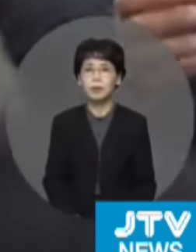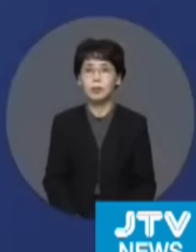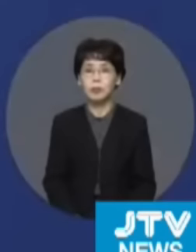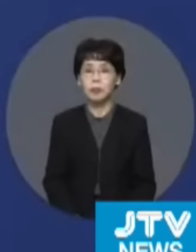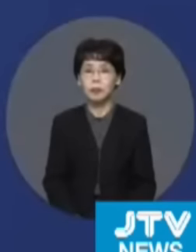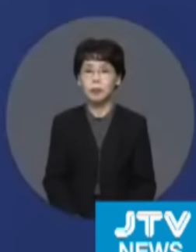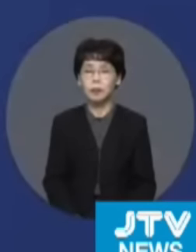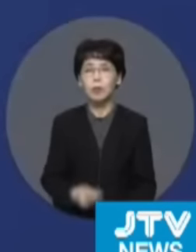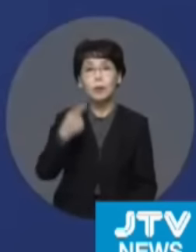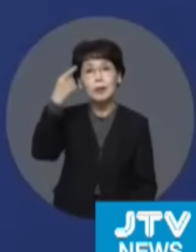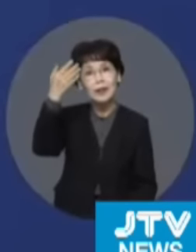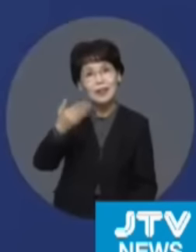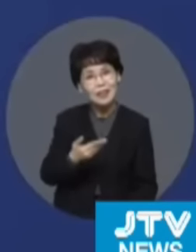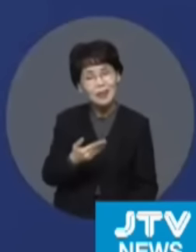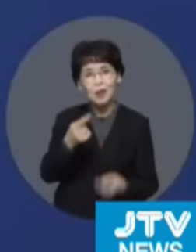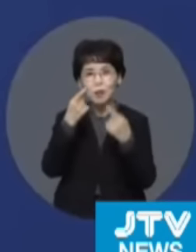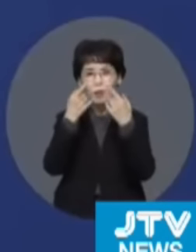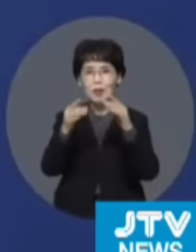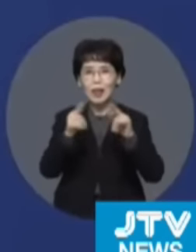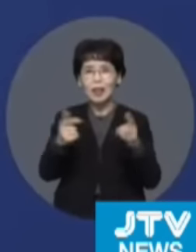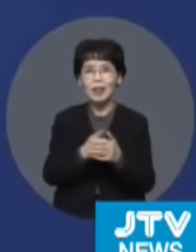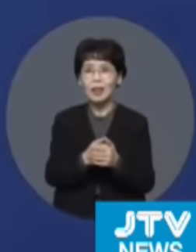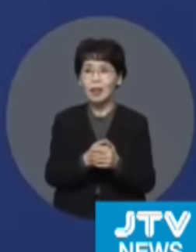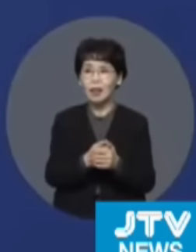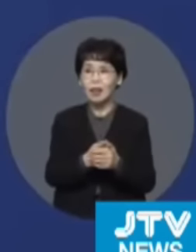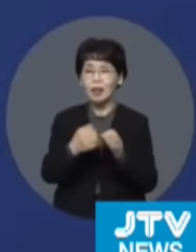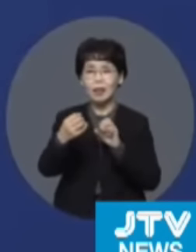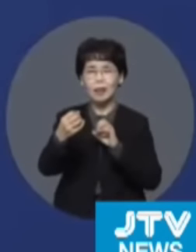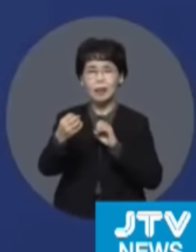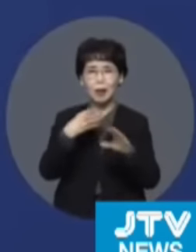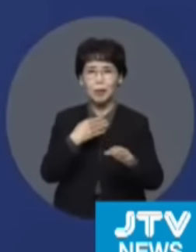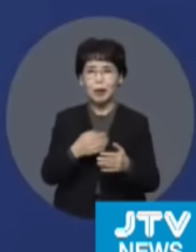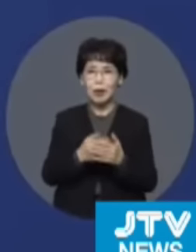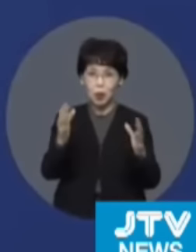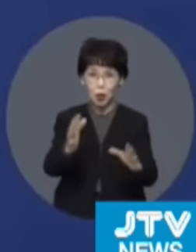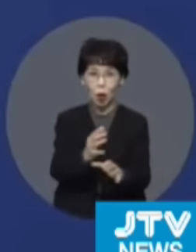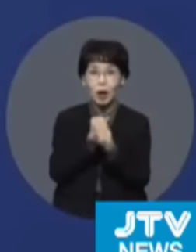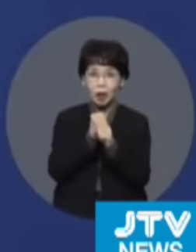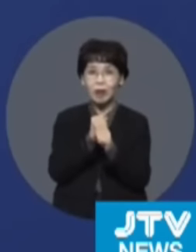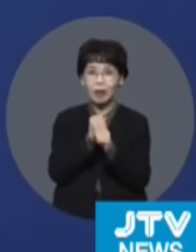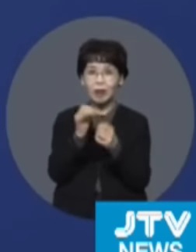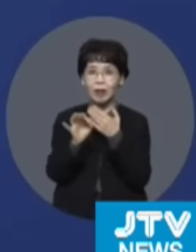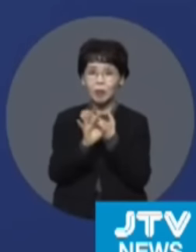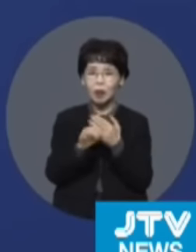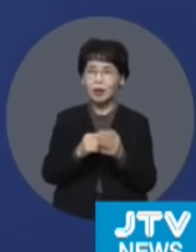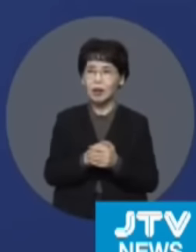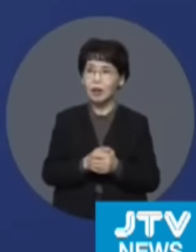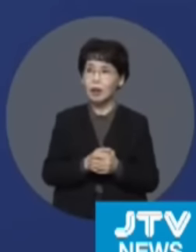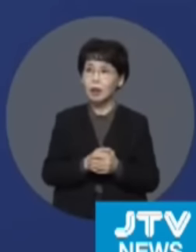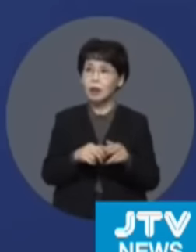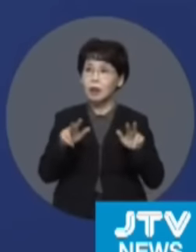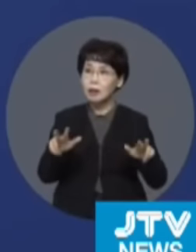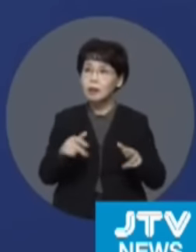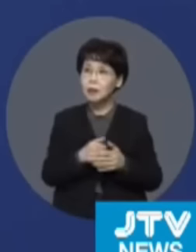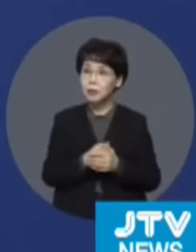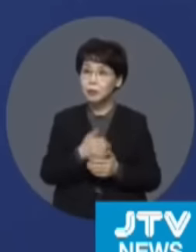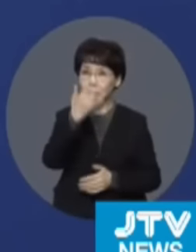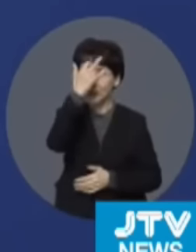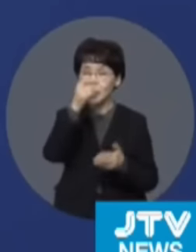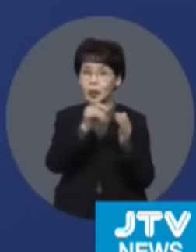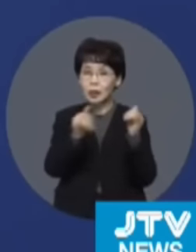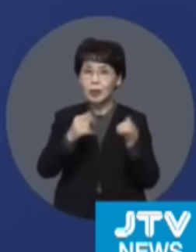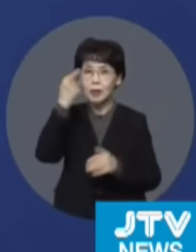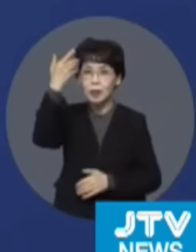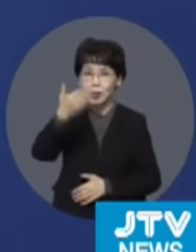그러니까 질문이 좀 명확하지 않아서 답이... 가만히 있으니까 요약을 하면 지금 우리 최